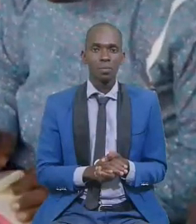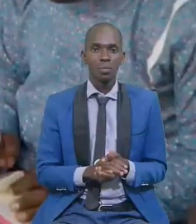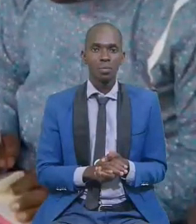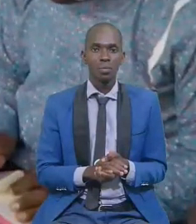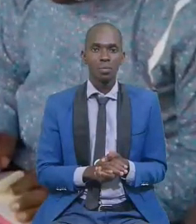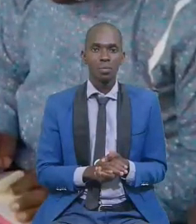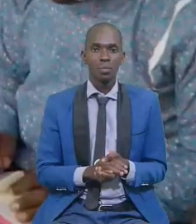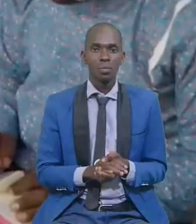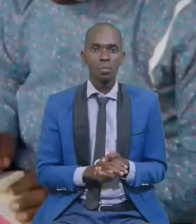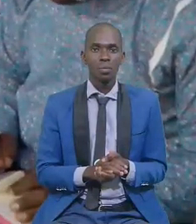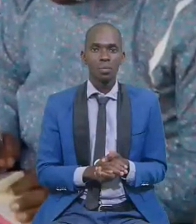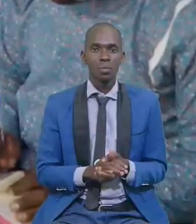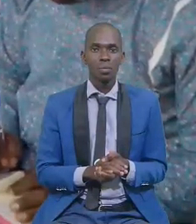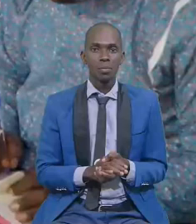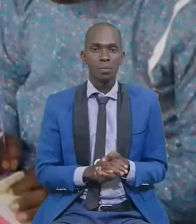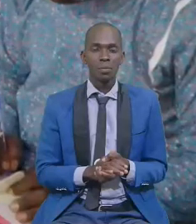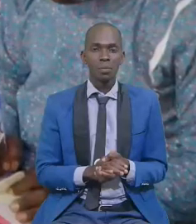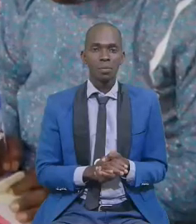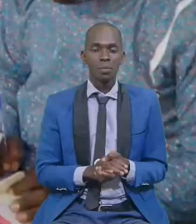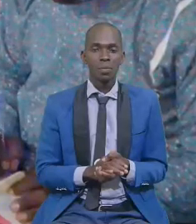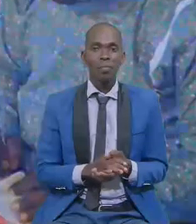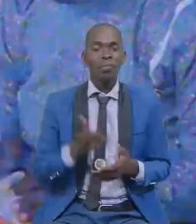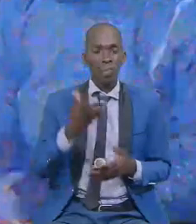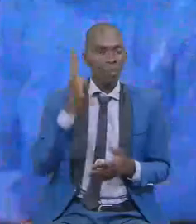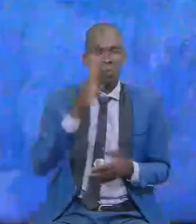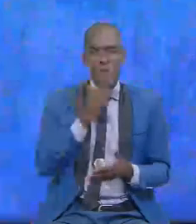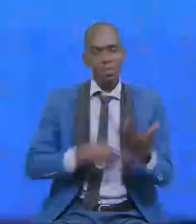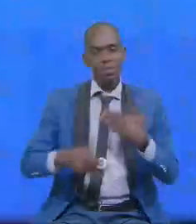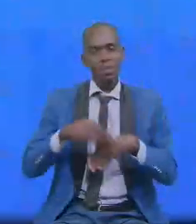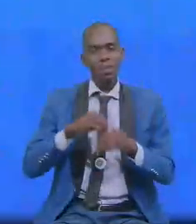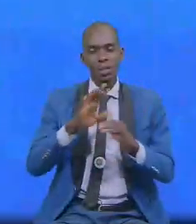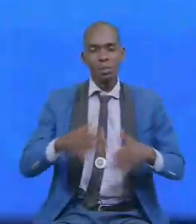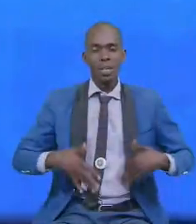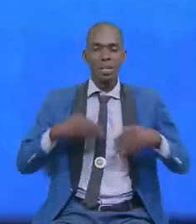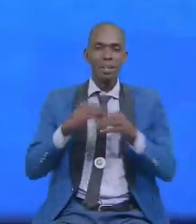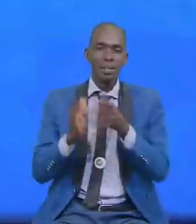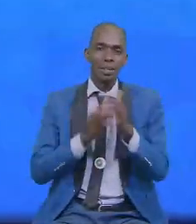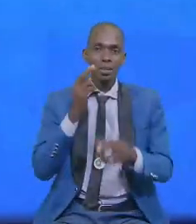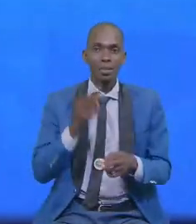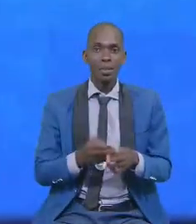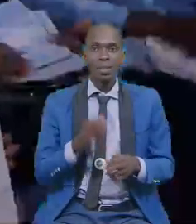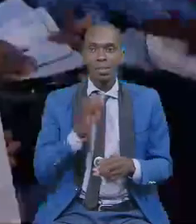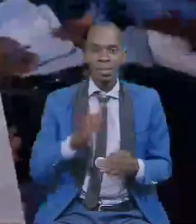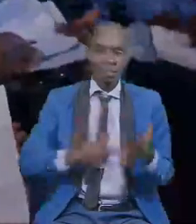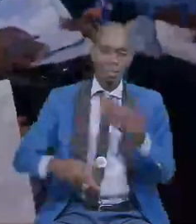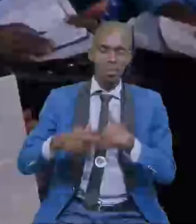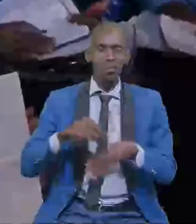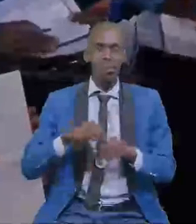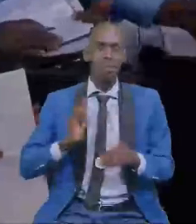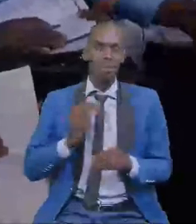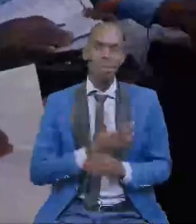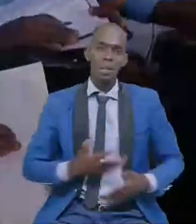personnelle, après la visitation reconnue. Il y aura une restauration dans ta vie. La restauration dans nos vies